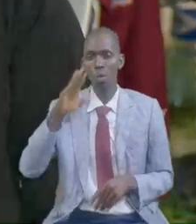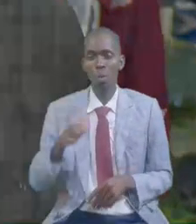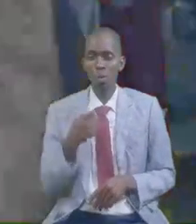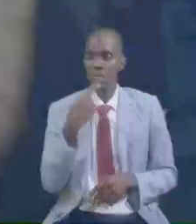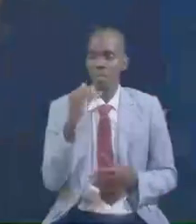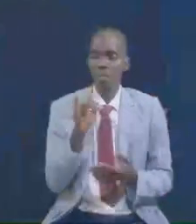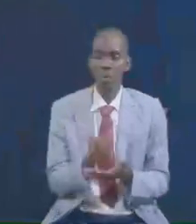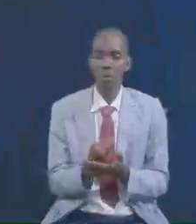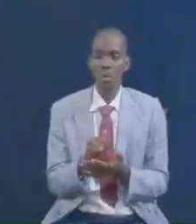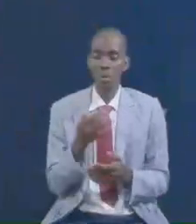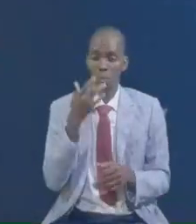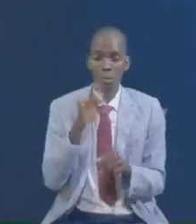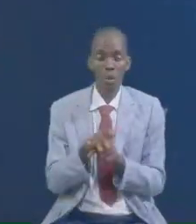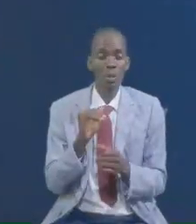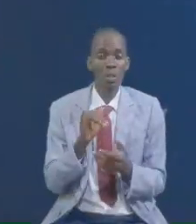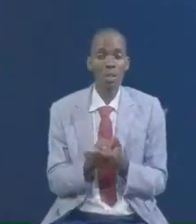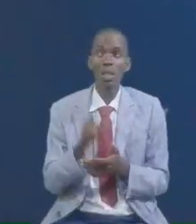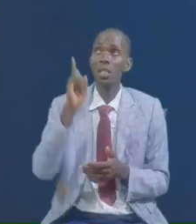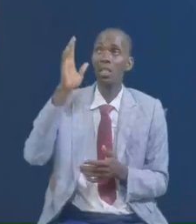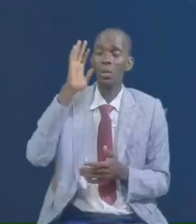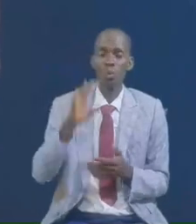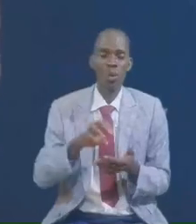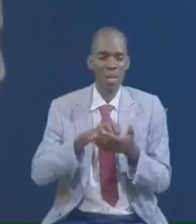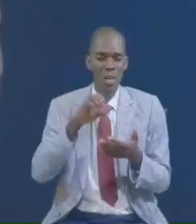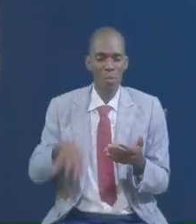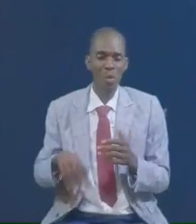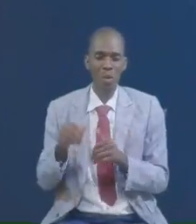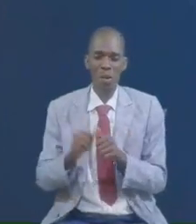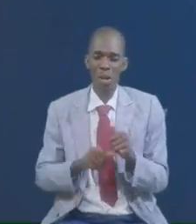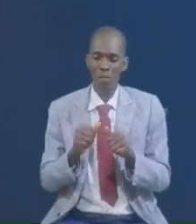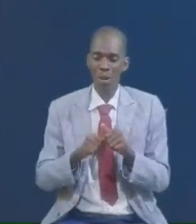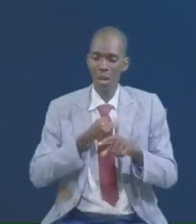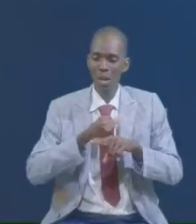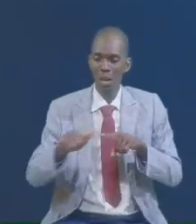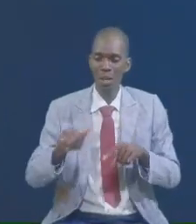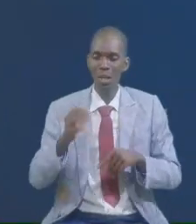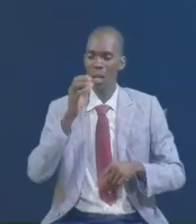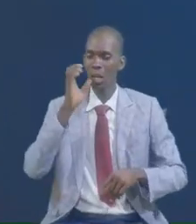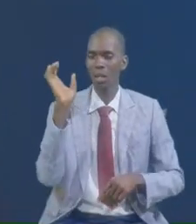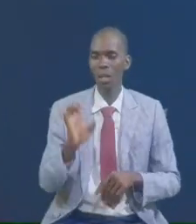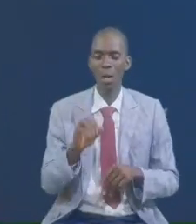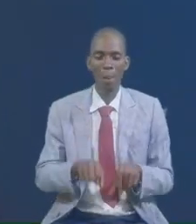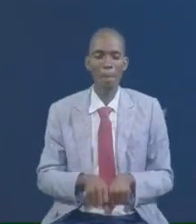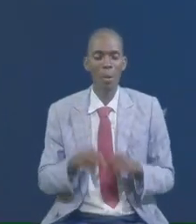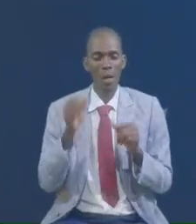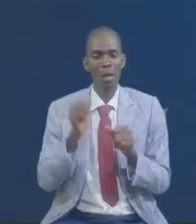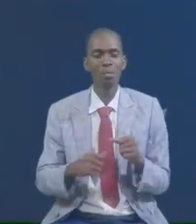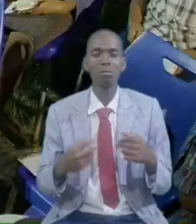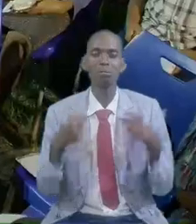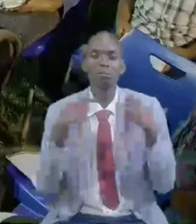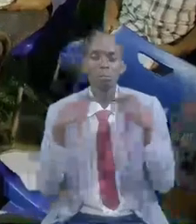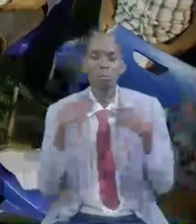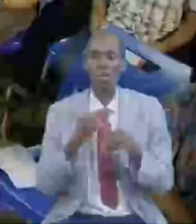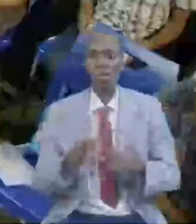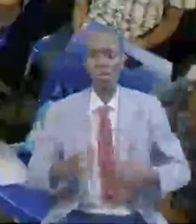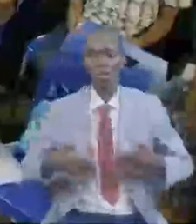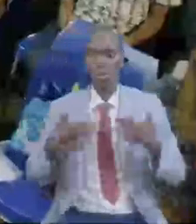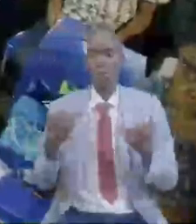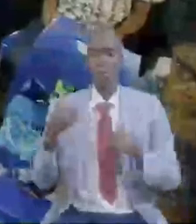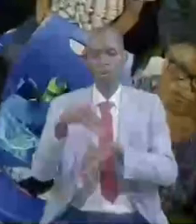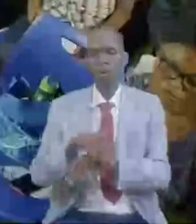qu'il va ôter toute malédiction et il va briser tout joug de ta vie, même ce soir, et ce sera fait